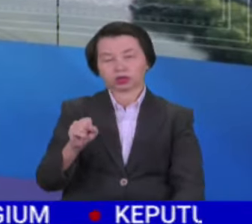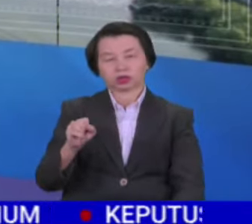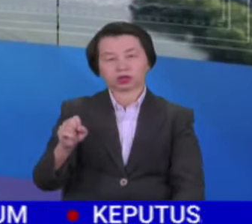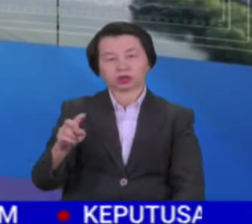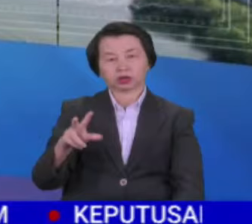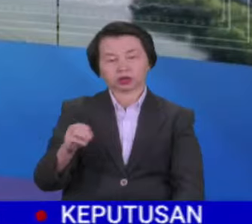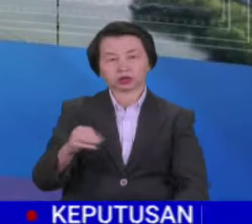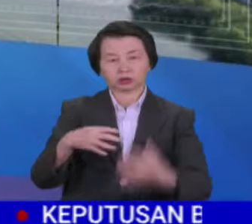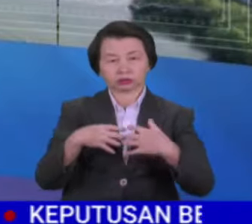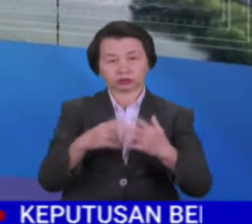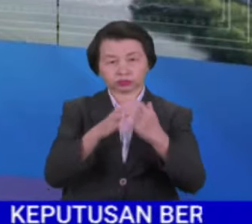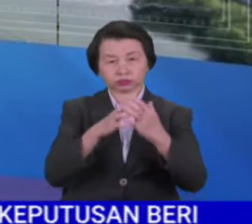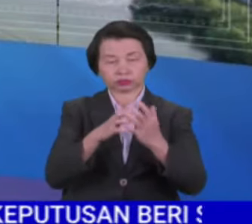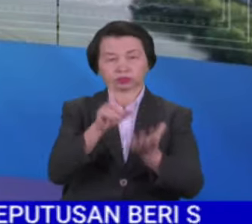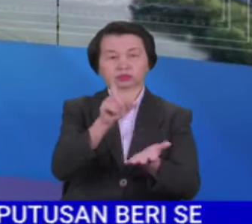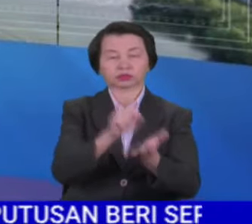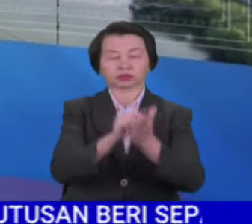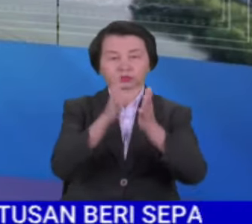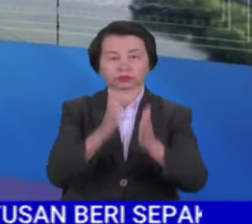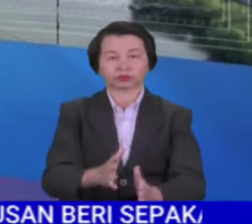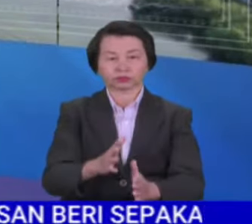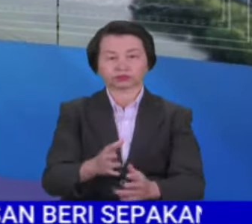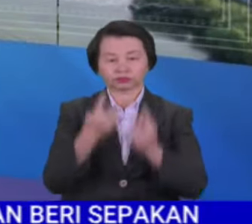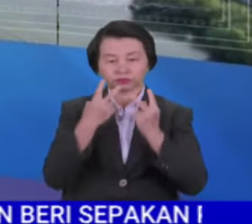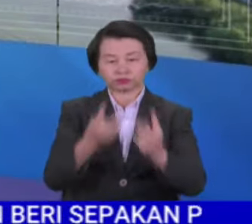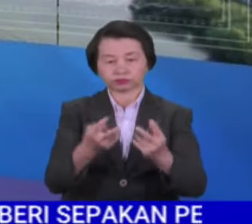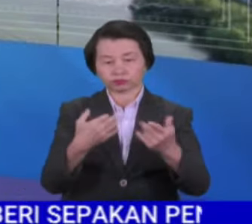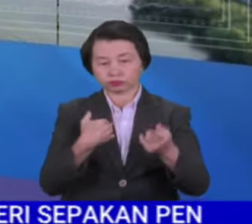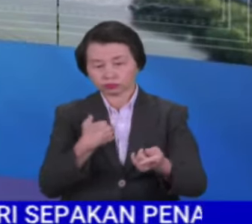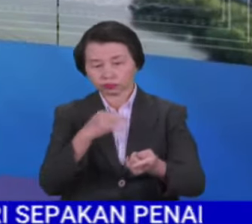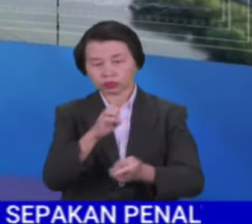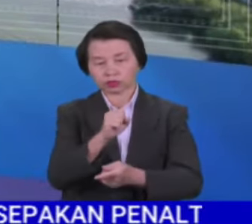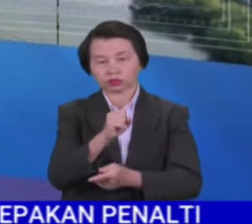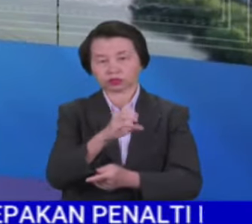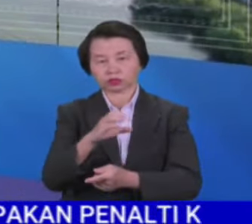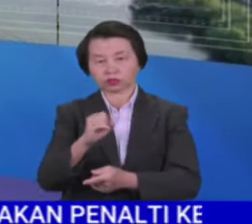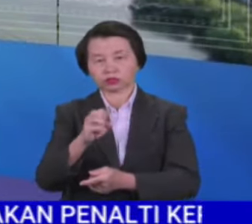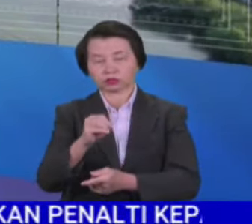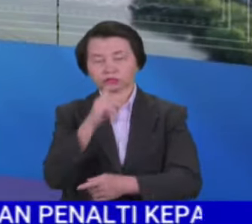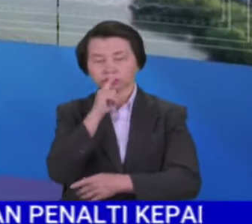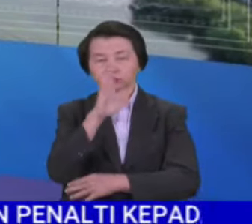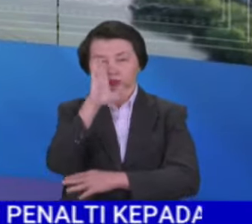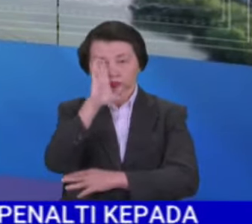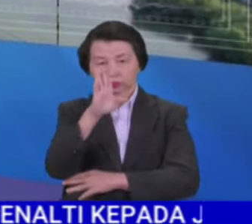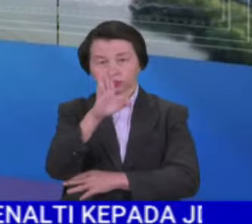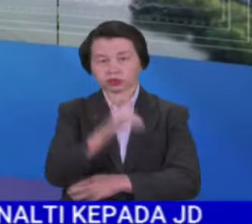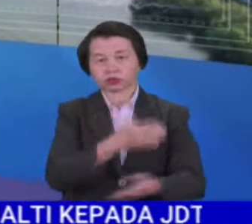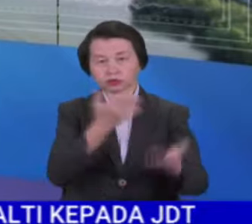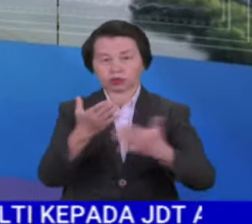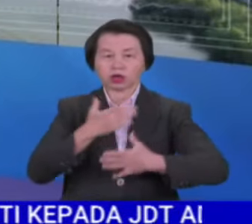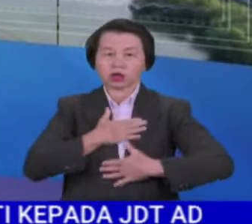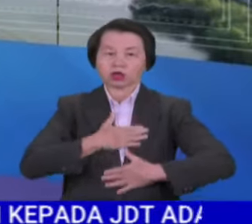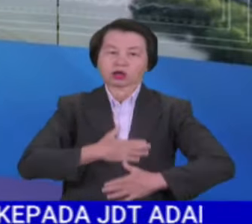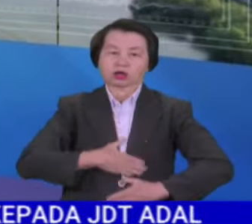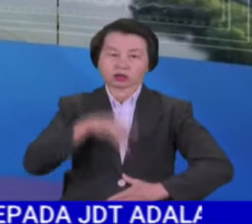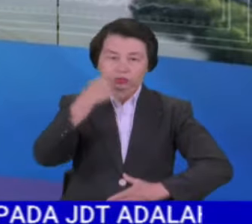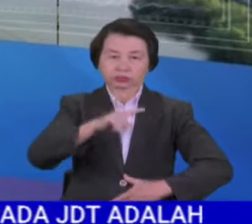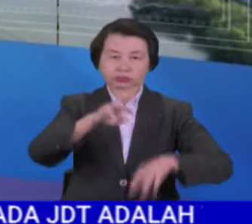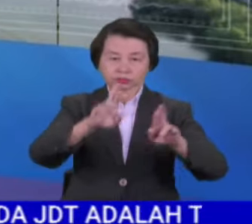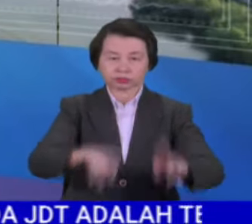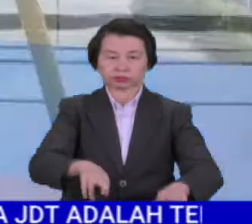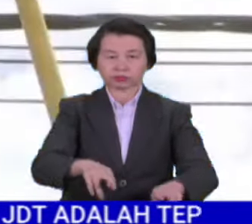ditubuhkan wartawan Sherina Olivia conga melihat keberadaan S.Kom yang memberi jaminan dan membawa kelegaan kepada